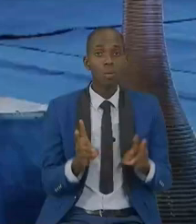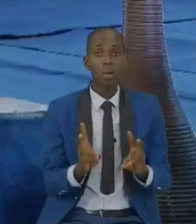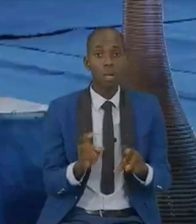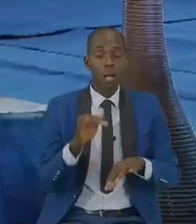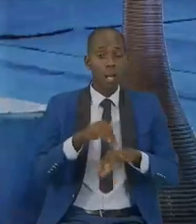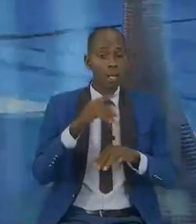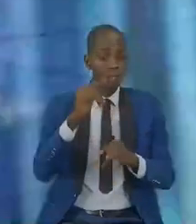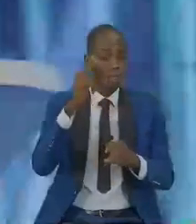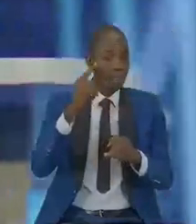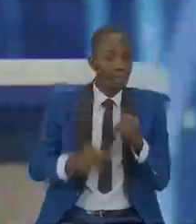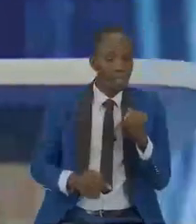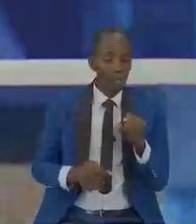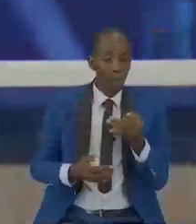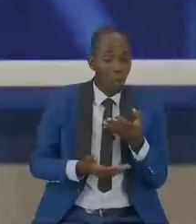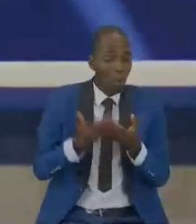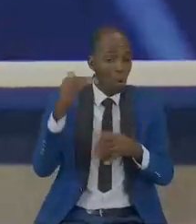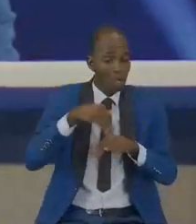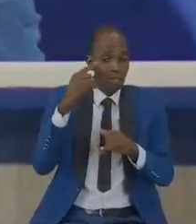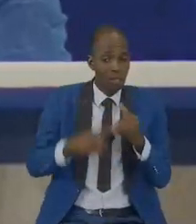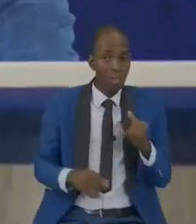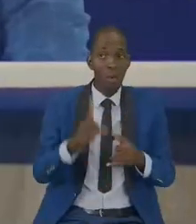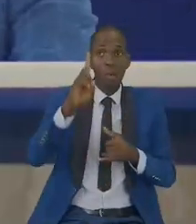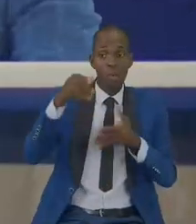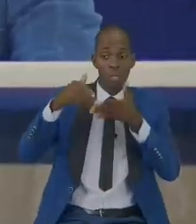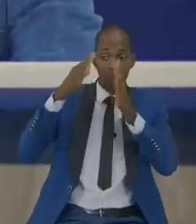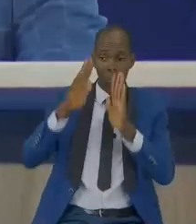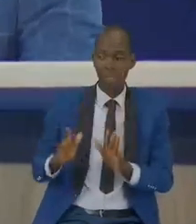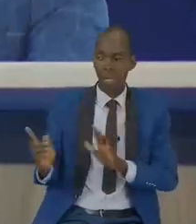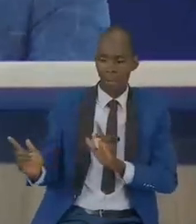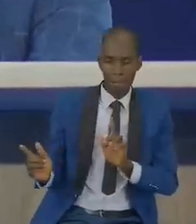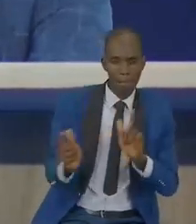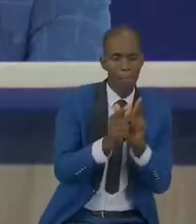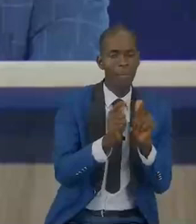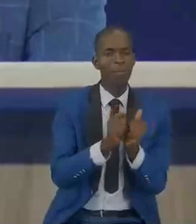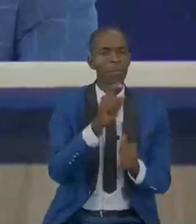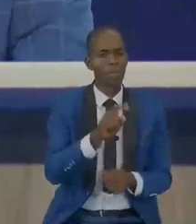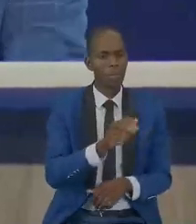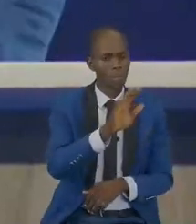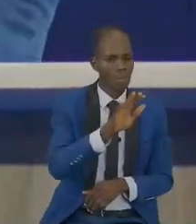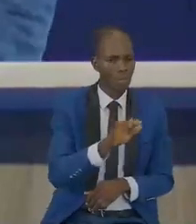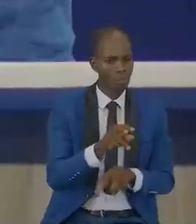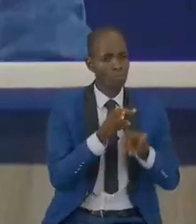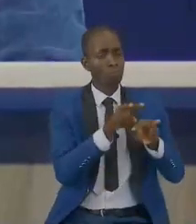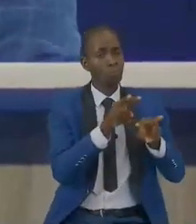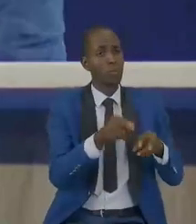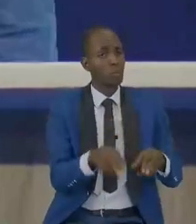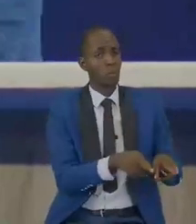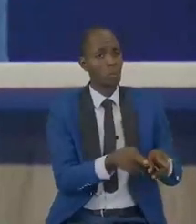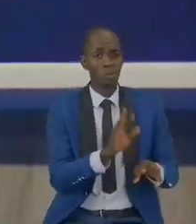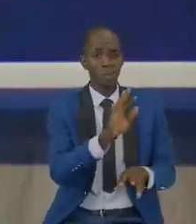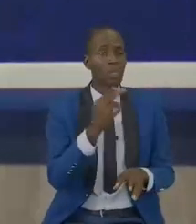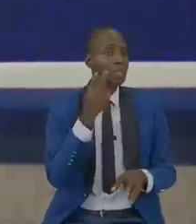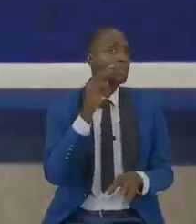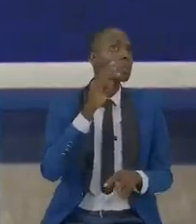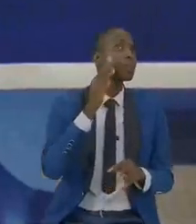voie. Et tu vis de cette manière. Soudain, un guide est venu pour te montrer la voie. Et te